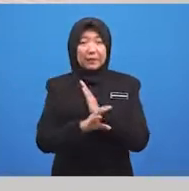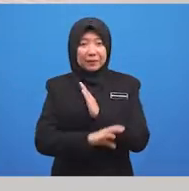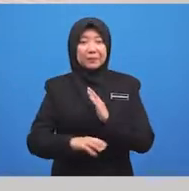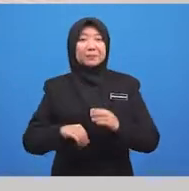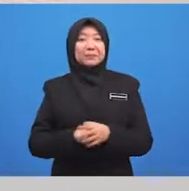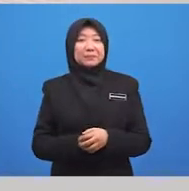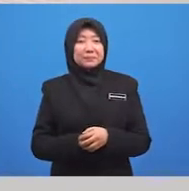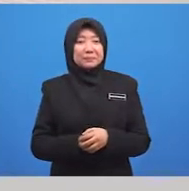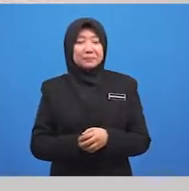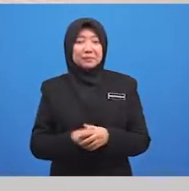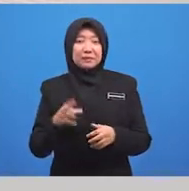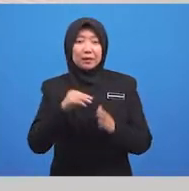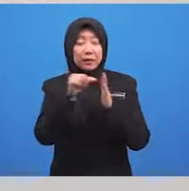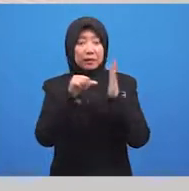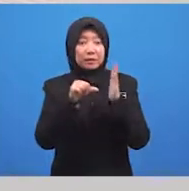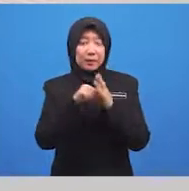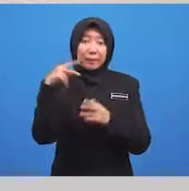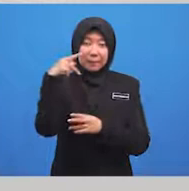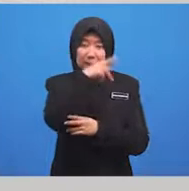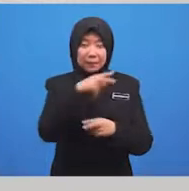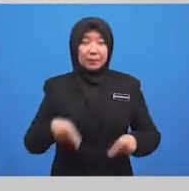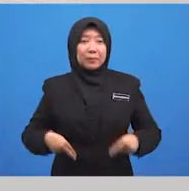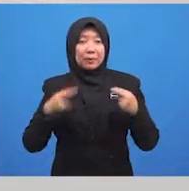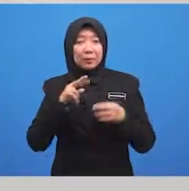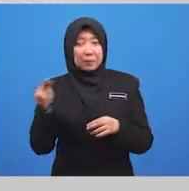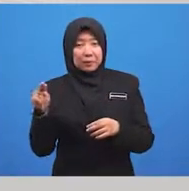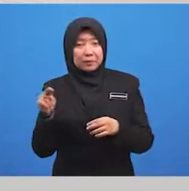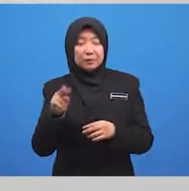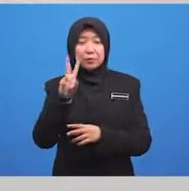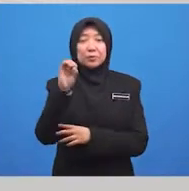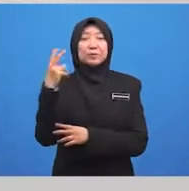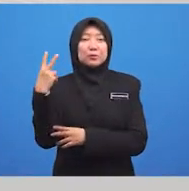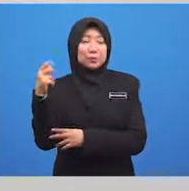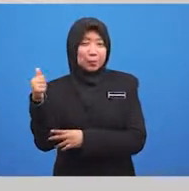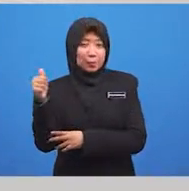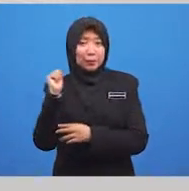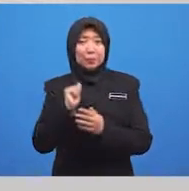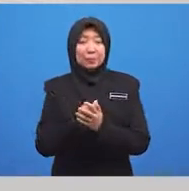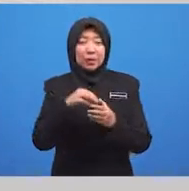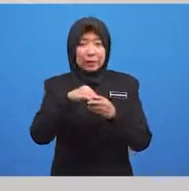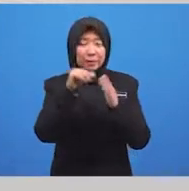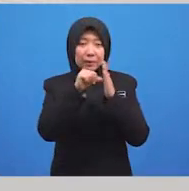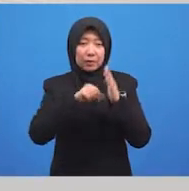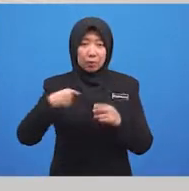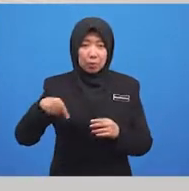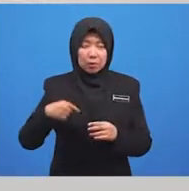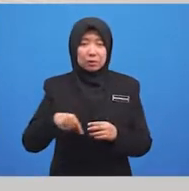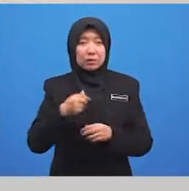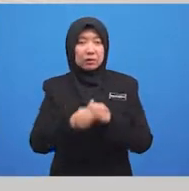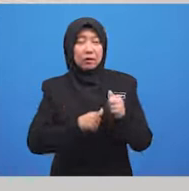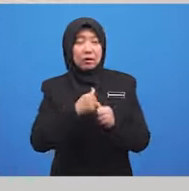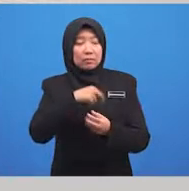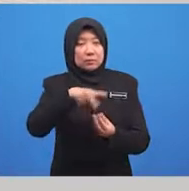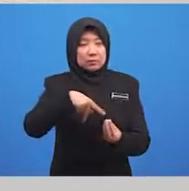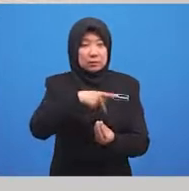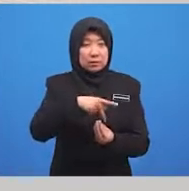1984 dan Akta Pemuliharaan Hidupan Liar 2010. Dalam Akta Kualiti Alam Sekeliling